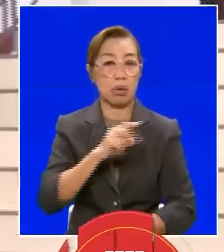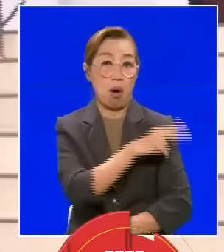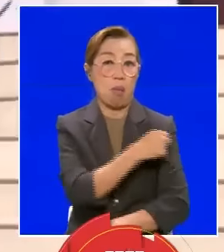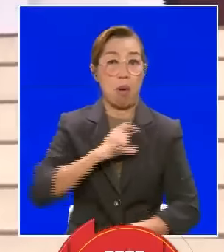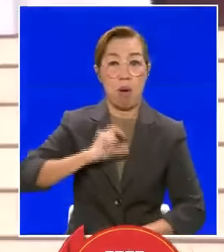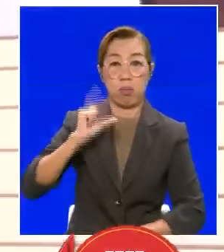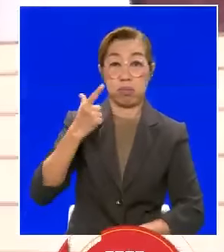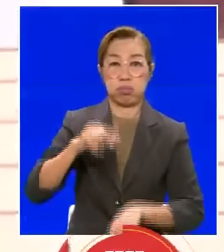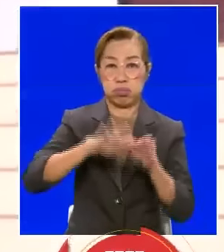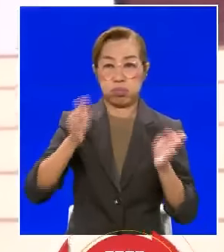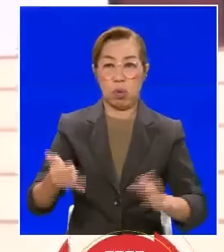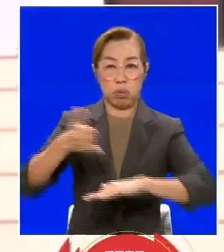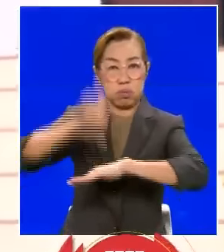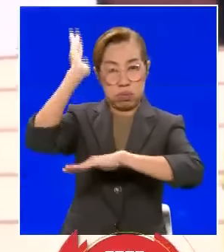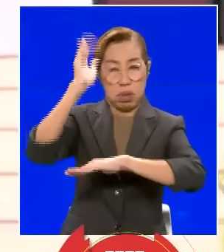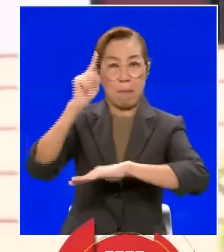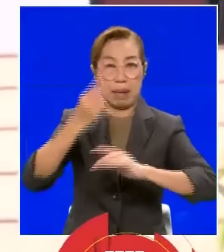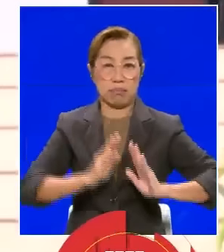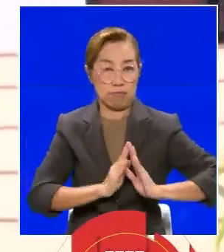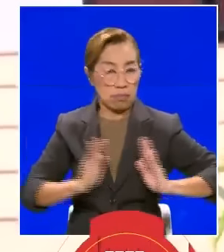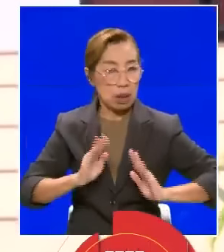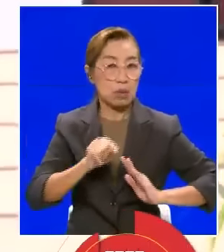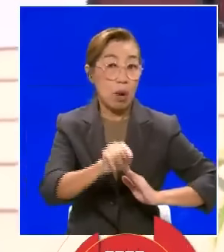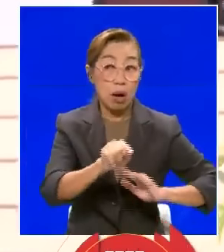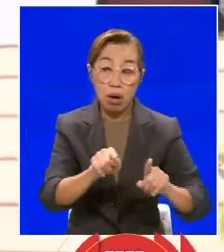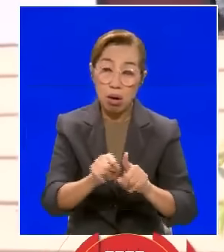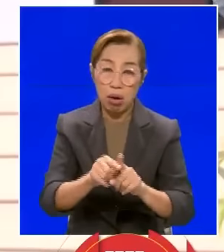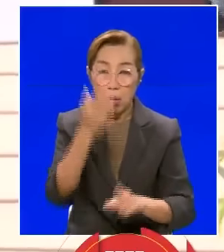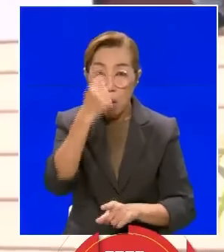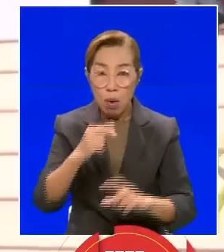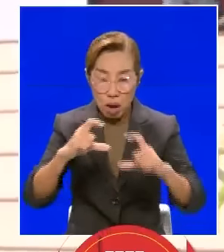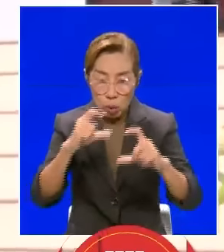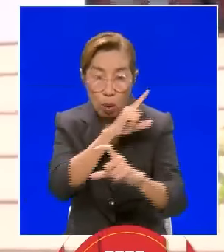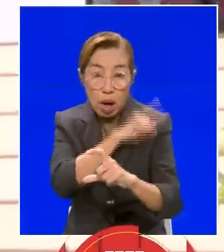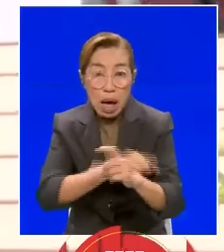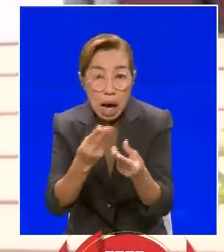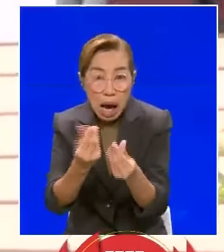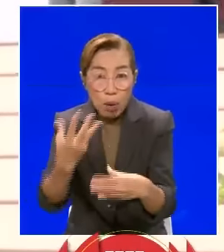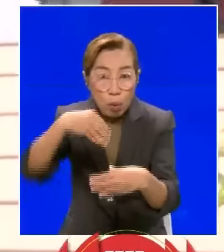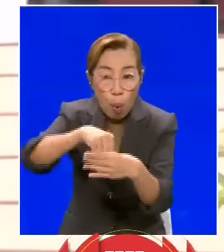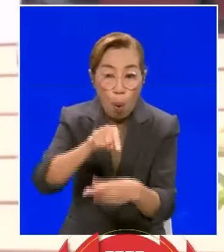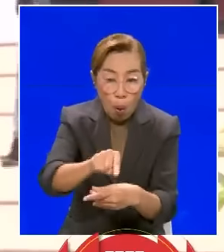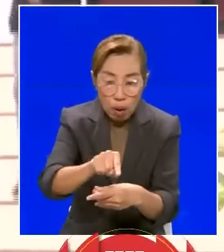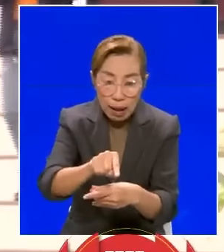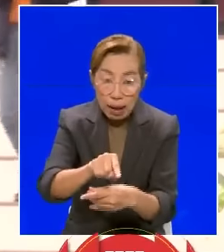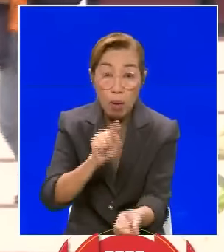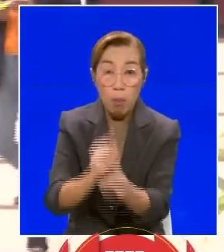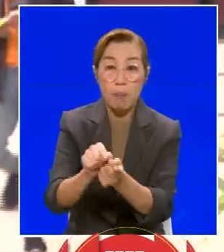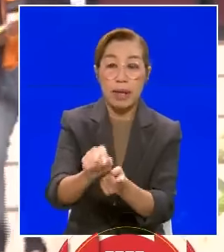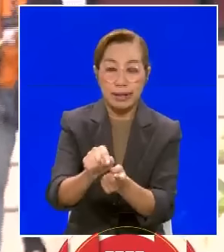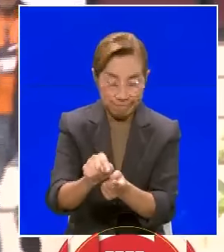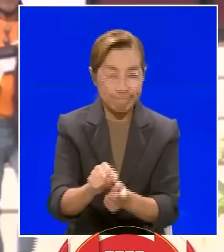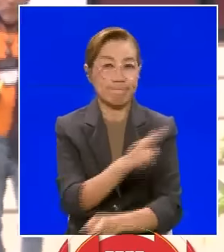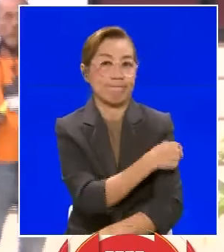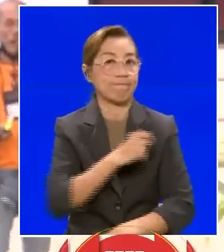วการเปิดใจอีกครั้งนะครับหลังจากที่มีการพบถุงซองสีขาวนะครับซึ่งหมอเหรียญทองก็จะเปิดใจเกี่ยวกับเรื่องของ